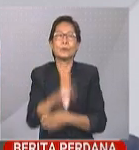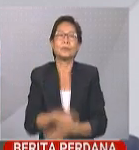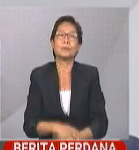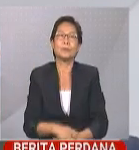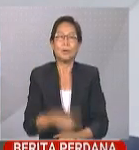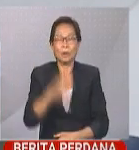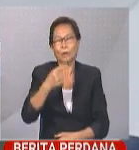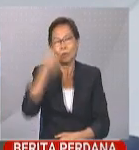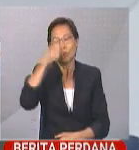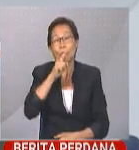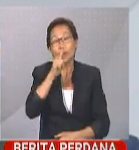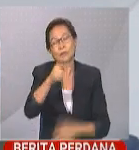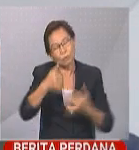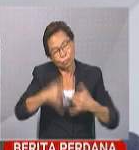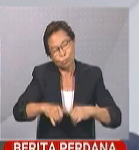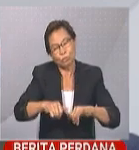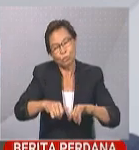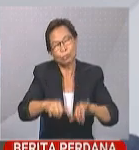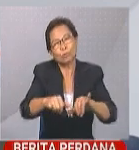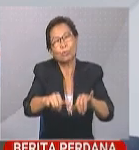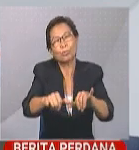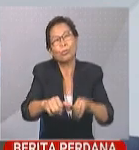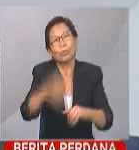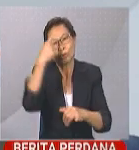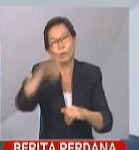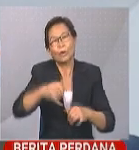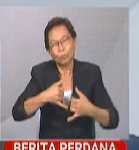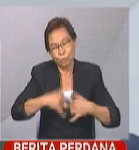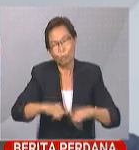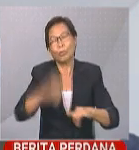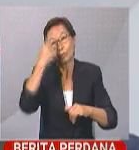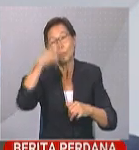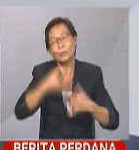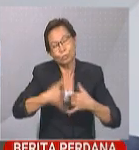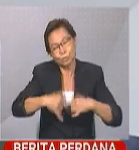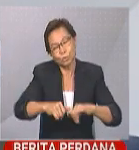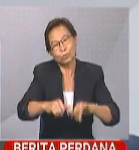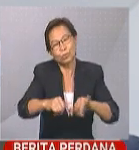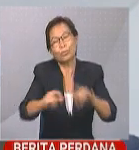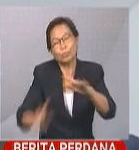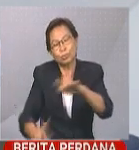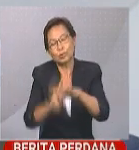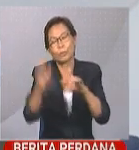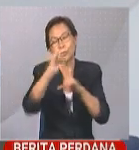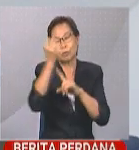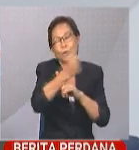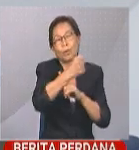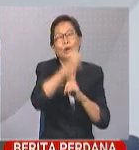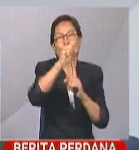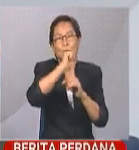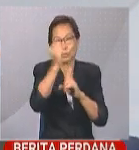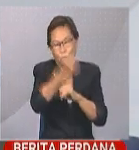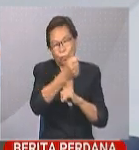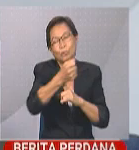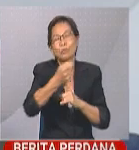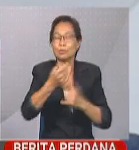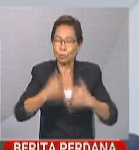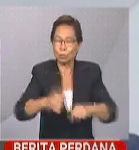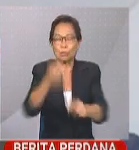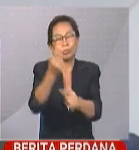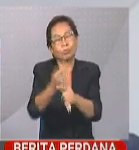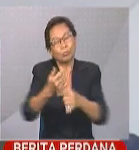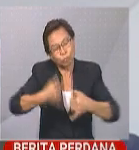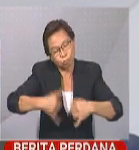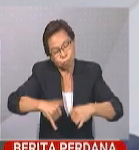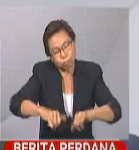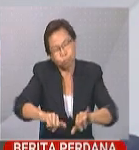kelangsungan ataupun memastikan kewujudan satuan 100 bukan ini terus kekal